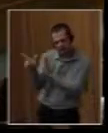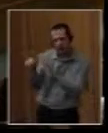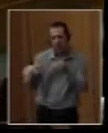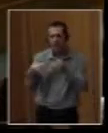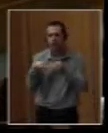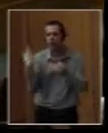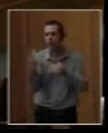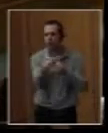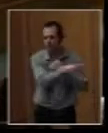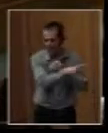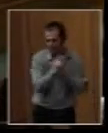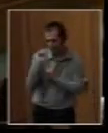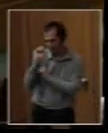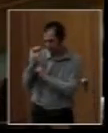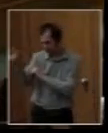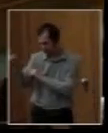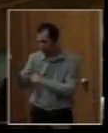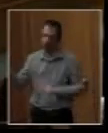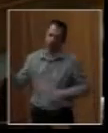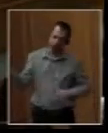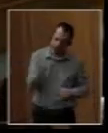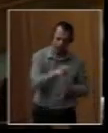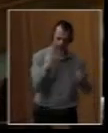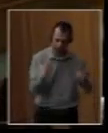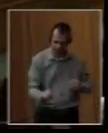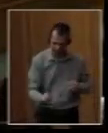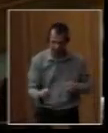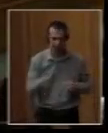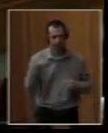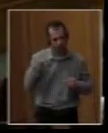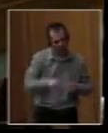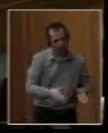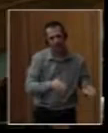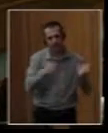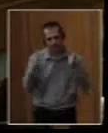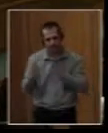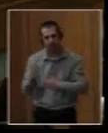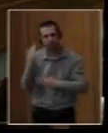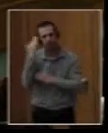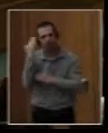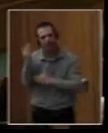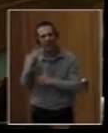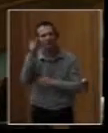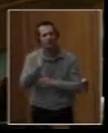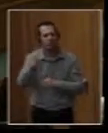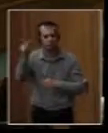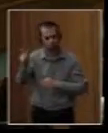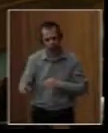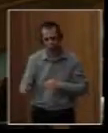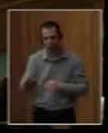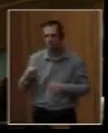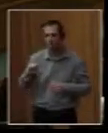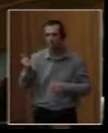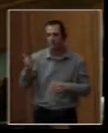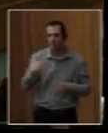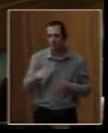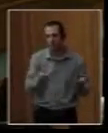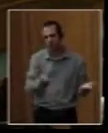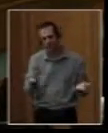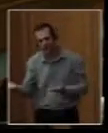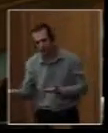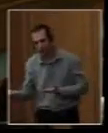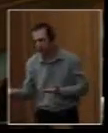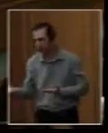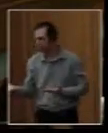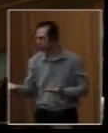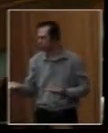Θέλω τώρα να περάσουμε σε ένα κύκλο χαιρετισμών. Να καλέσω πρώτα τον